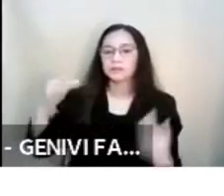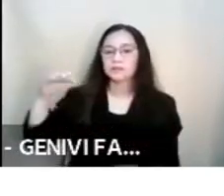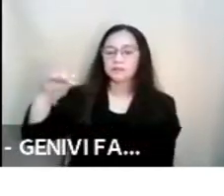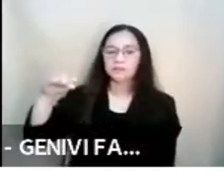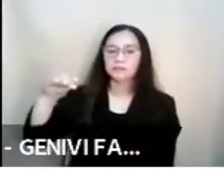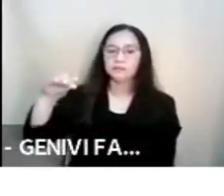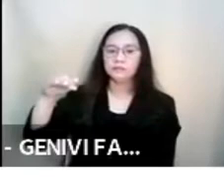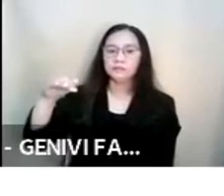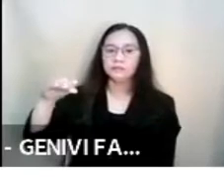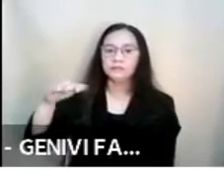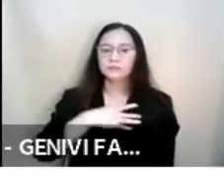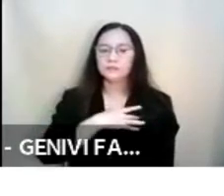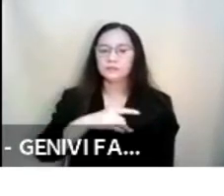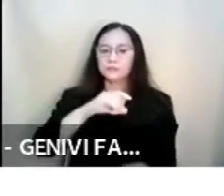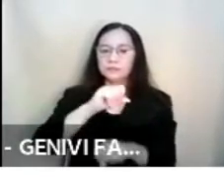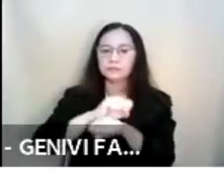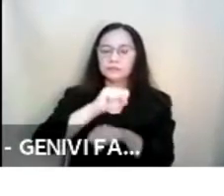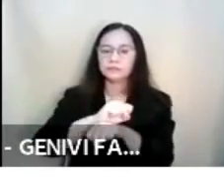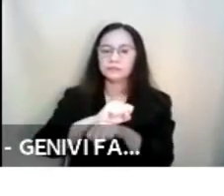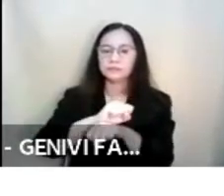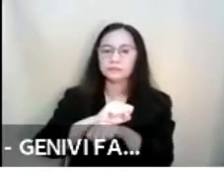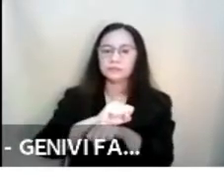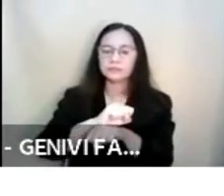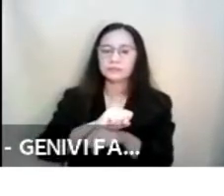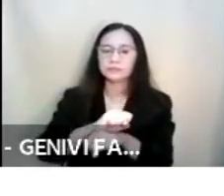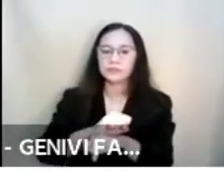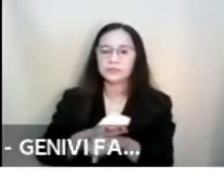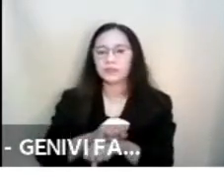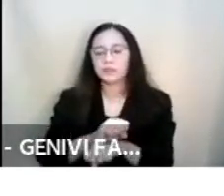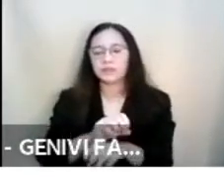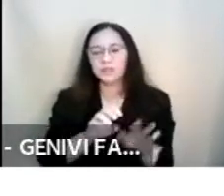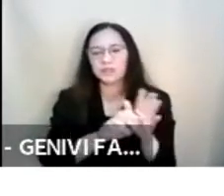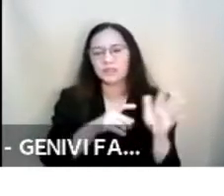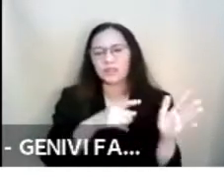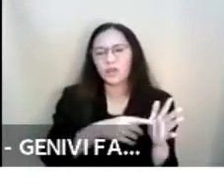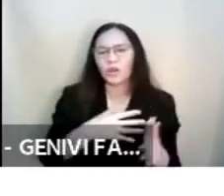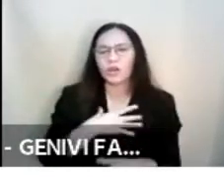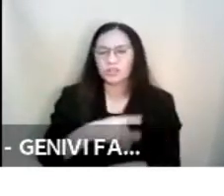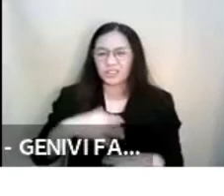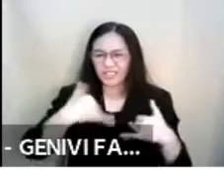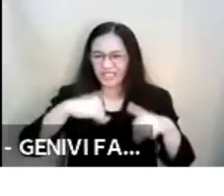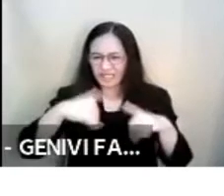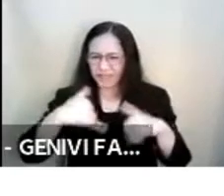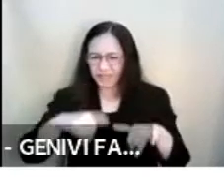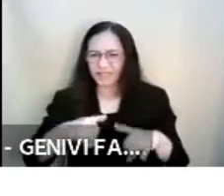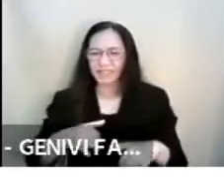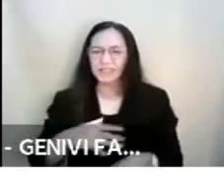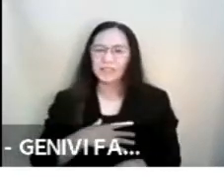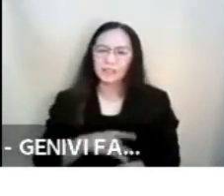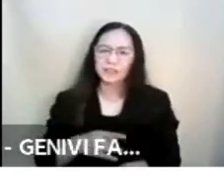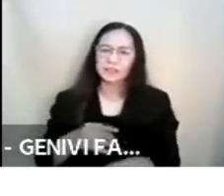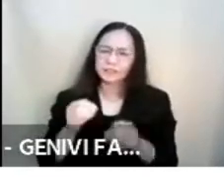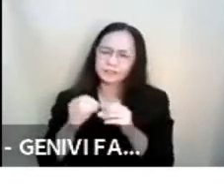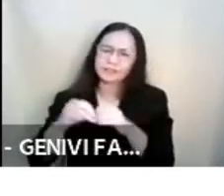who likes working, sabihin niya, gusto ko lang maging gamer, mommy or daddy. Gusto ko lang maglaro